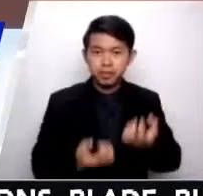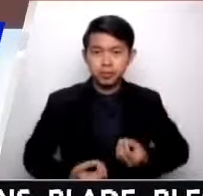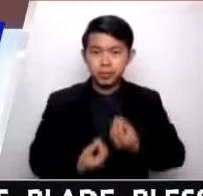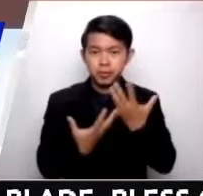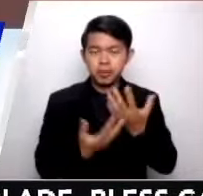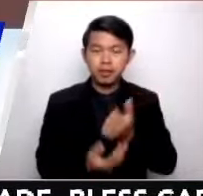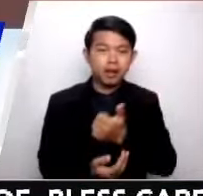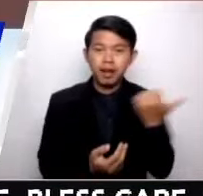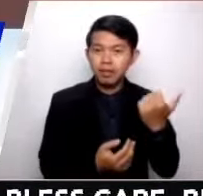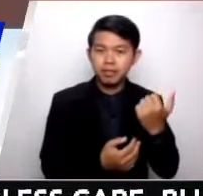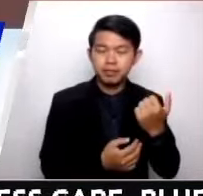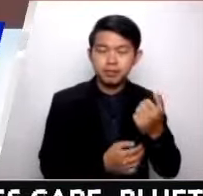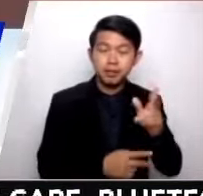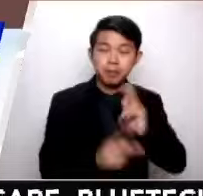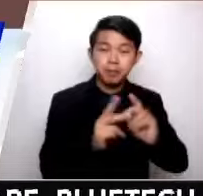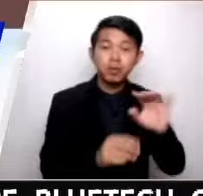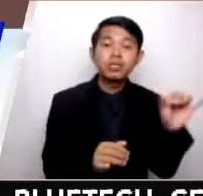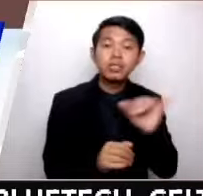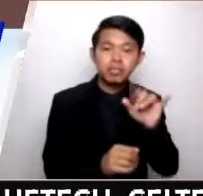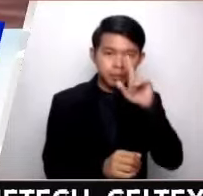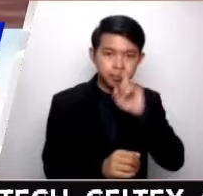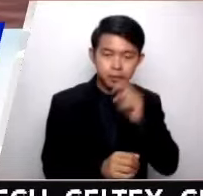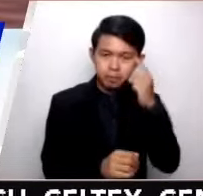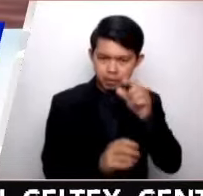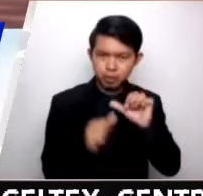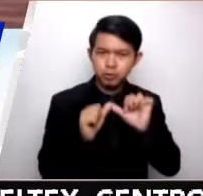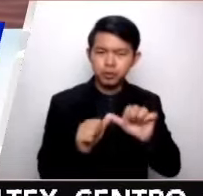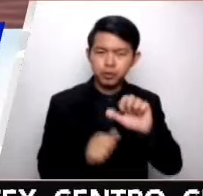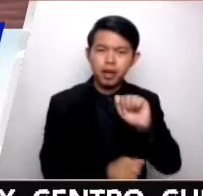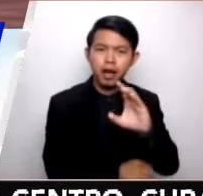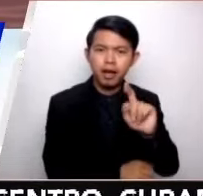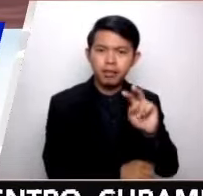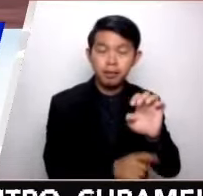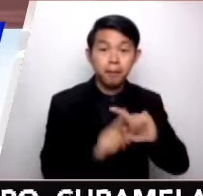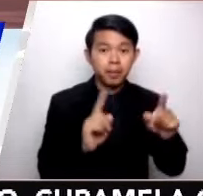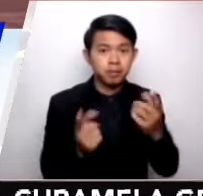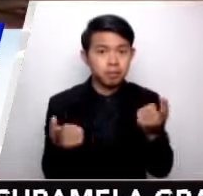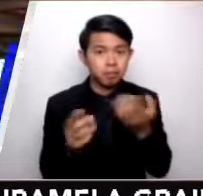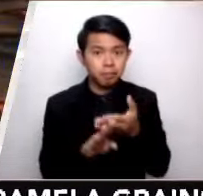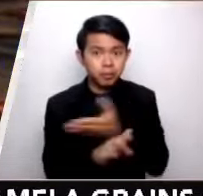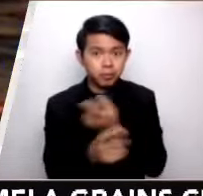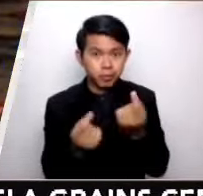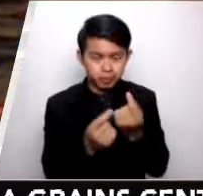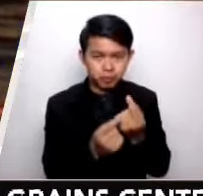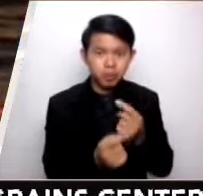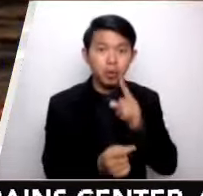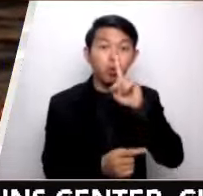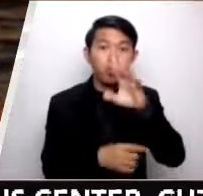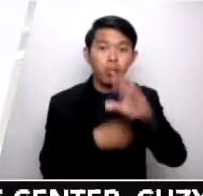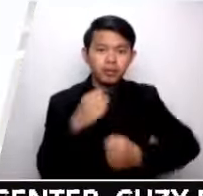maging aktibo rin. Pero bago niya raw ito ginawa, isang taon daw siyang naghanda.